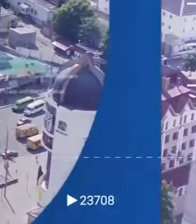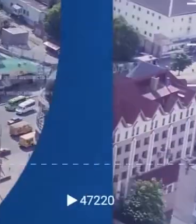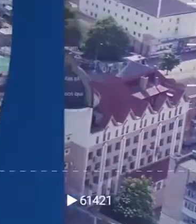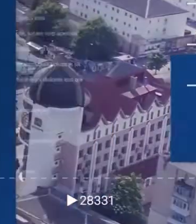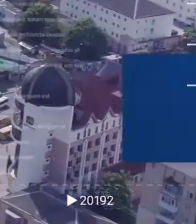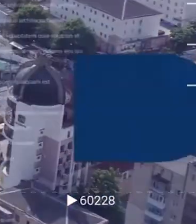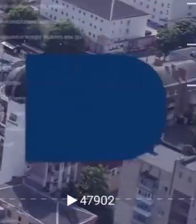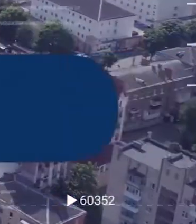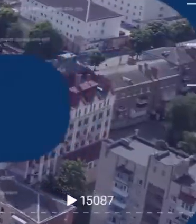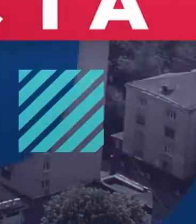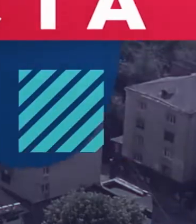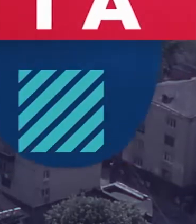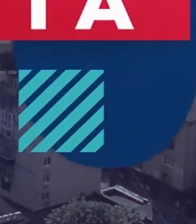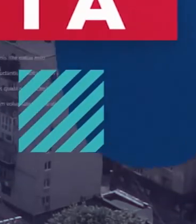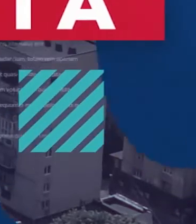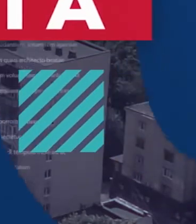Дякую!